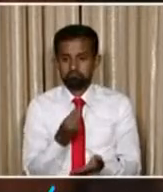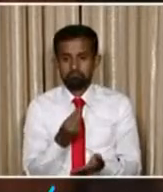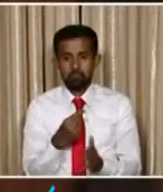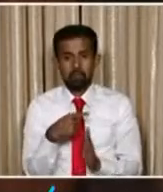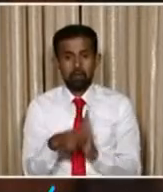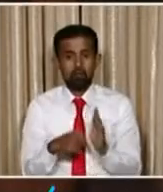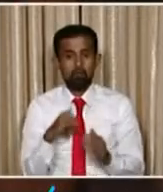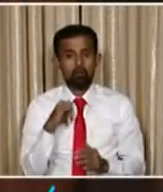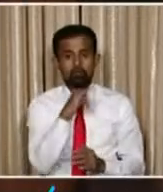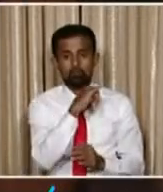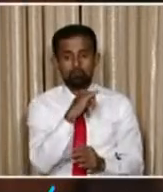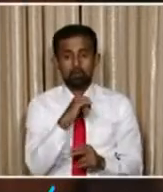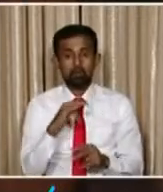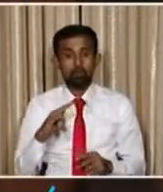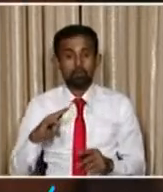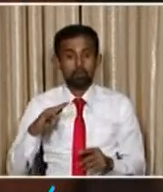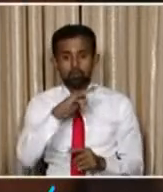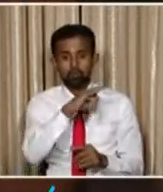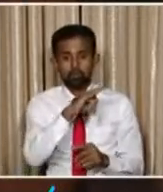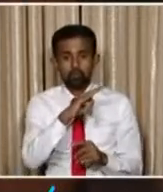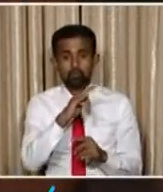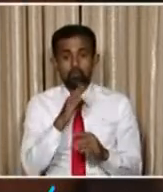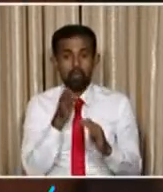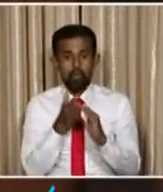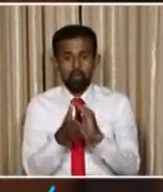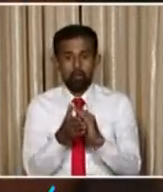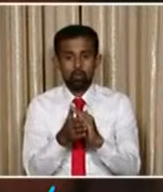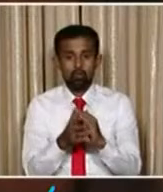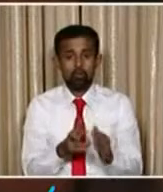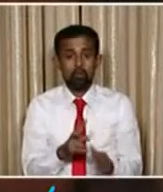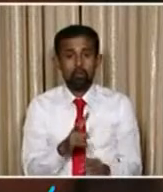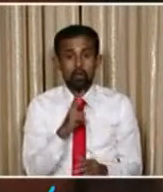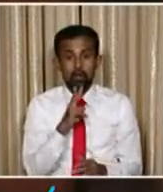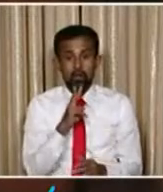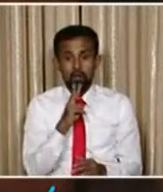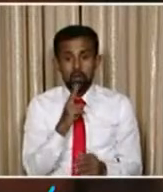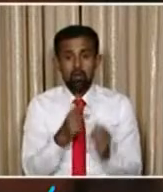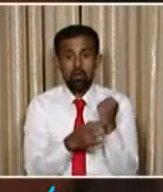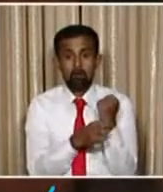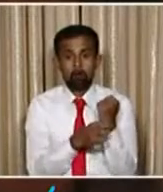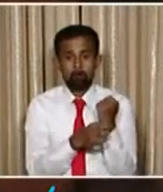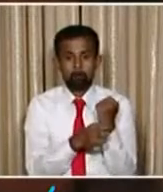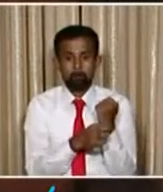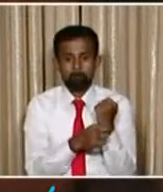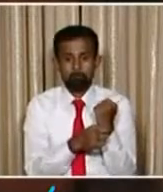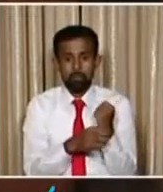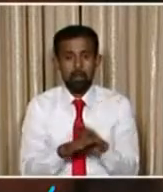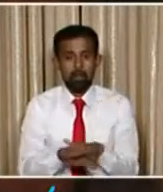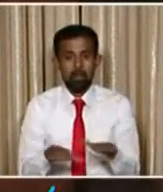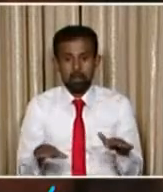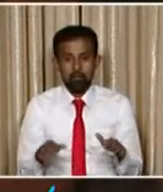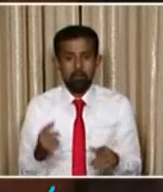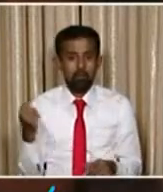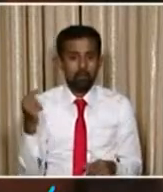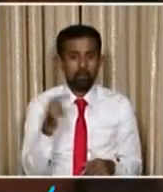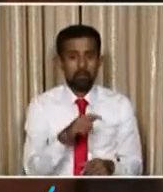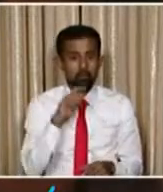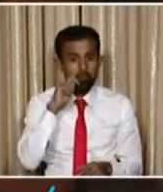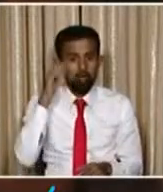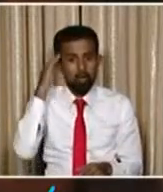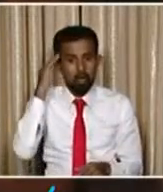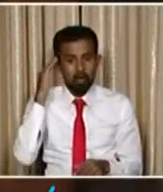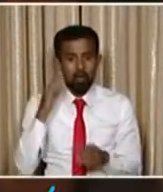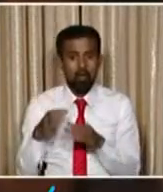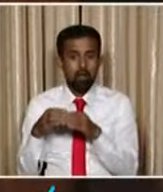ශ්‍රී ලංකන් එයාර්ලයින්ස් එකේ ෆ්ලයිට් කැබින් ක්‍රූ එකට ඒගොල්ලන්ගේ ඩිනර් අලවන්ස් එක මීල් අලවන්ස් එක ඒ යන ළමයිට ඒ යනකොට ඒ පිරිමි ළමයිට ගෑනු ළමයිට